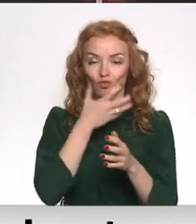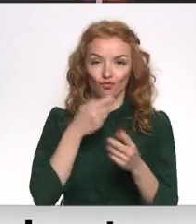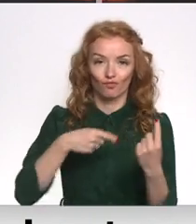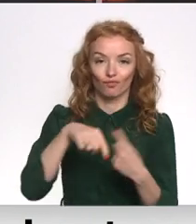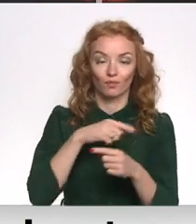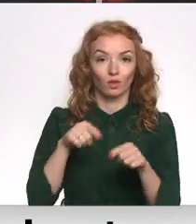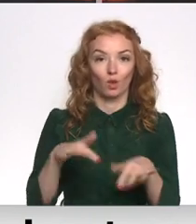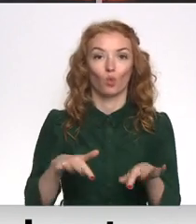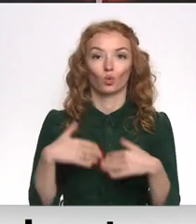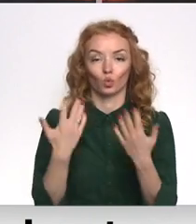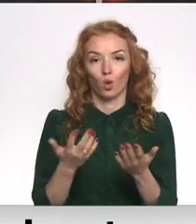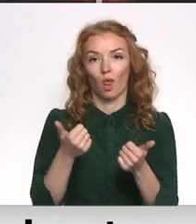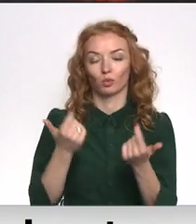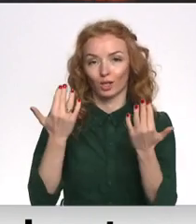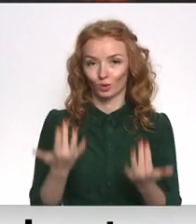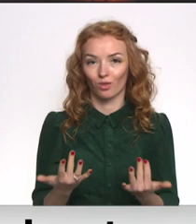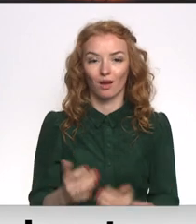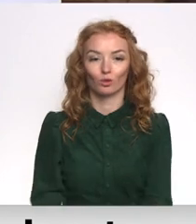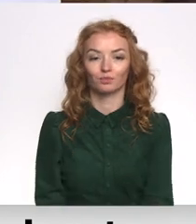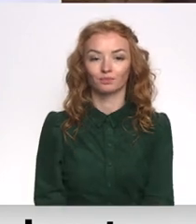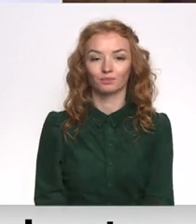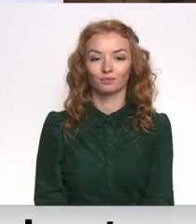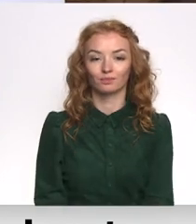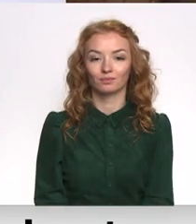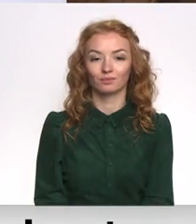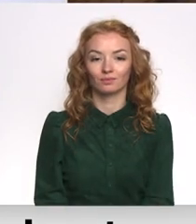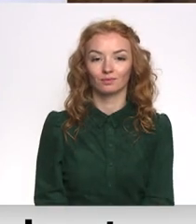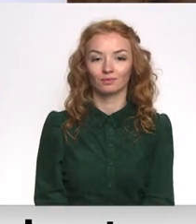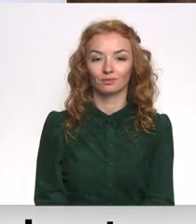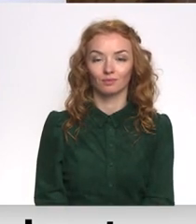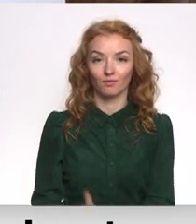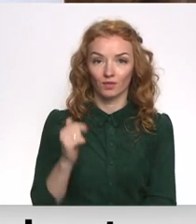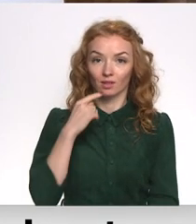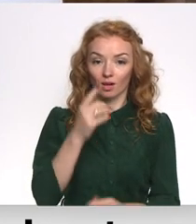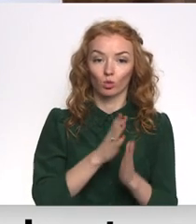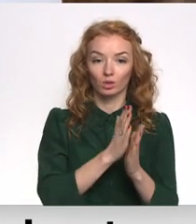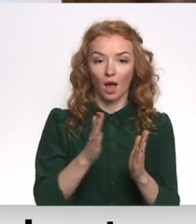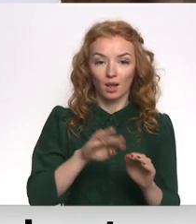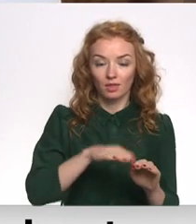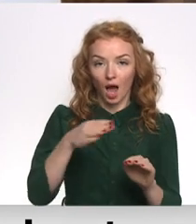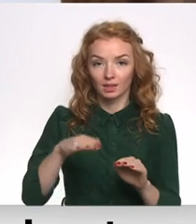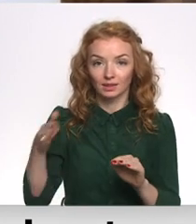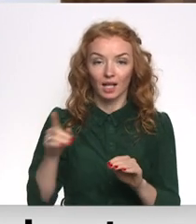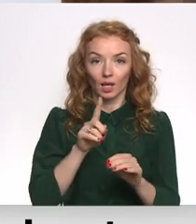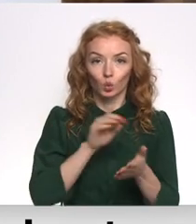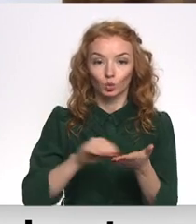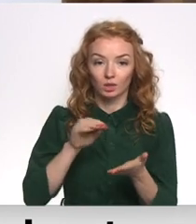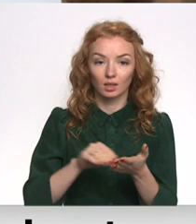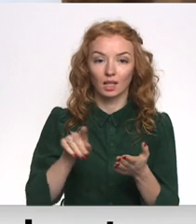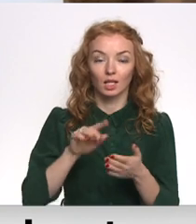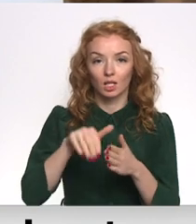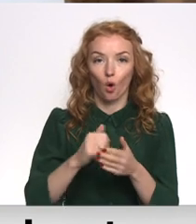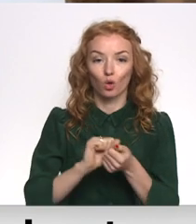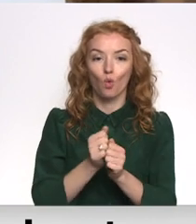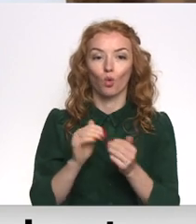jau dodot jūtams rezultātus. Bet gandrīz uz katra dakstiņa ir uzraksts, ka tas tiešām ir Jaunmoku